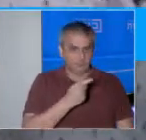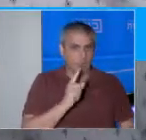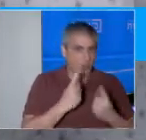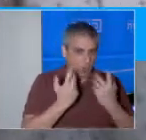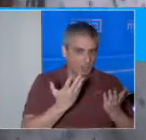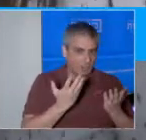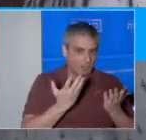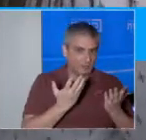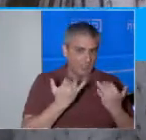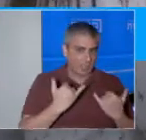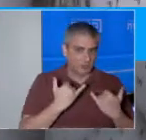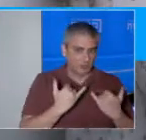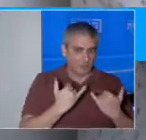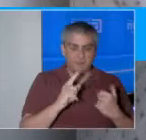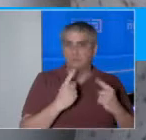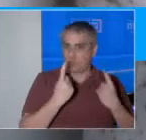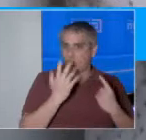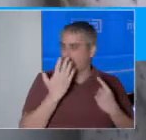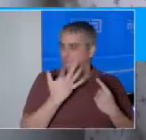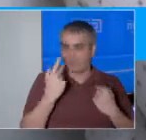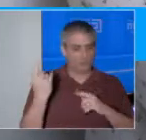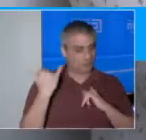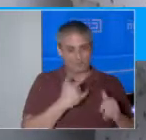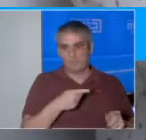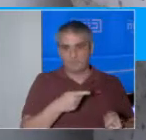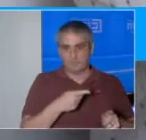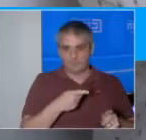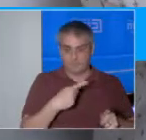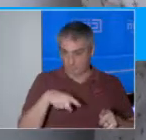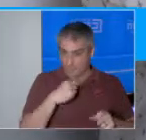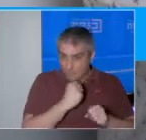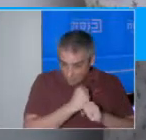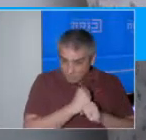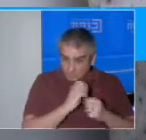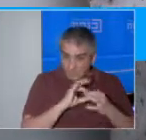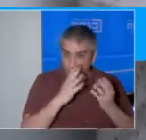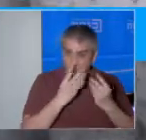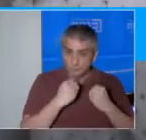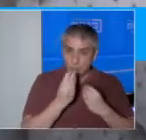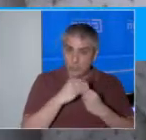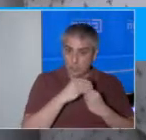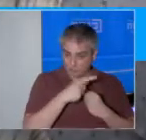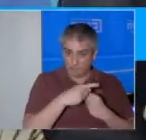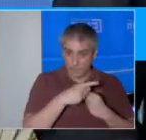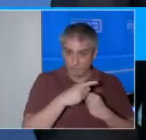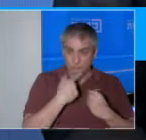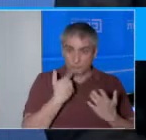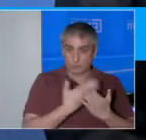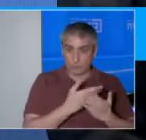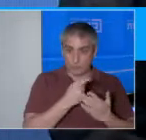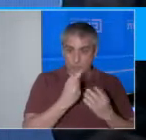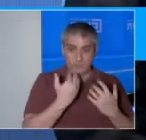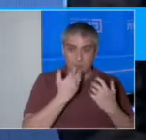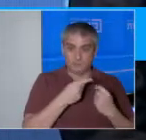קורה עכשיו, וזה קורה כשאתם מביאים את זה, אתם יוצרים קשר עם משפחות נוספות שמודות לכם